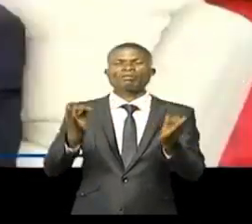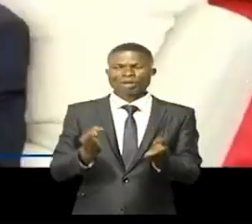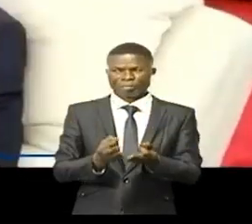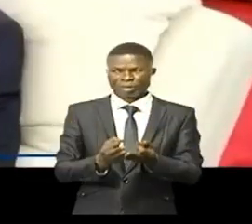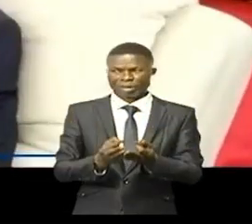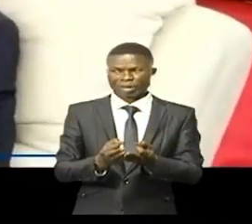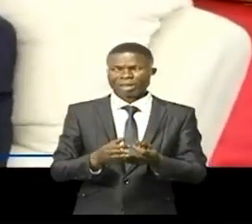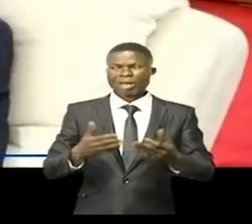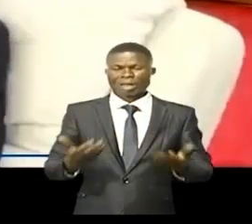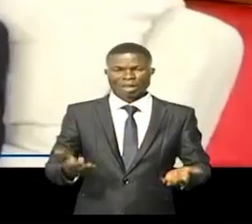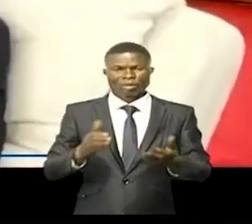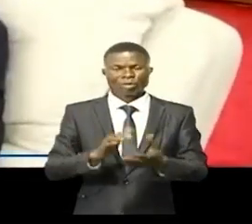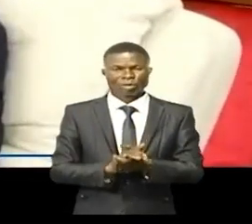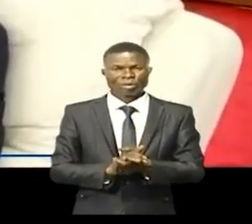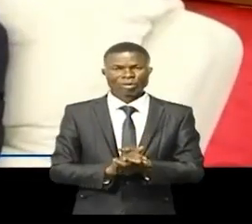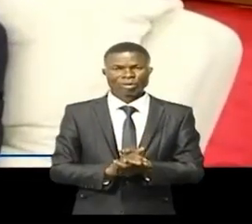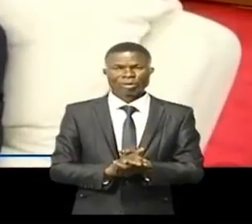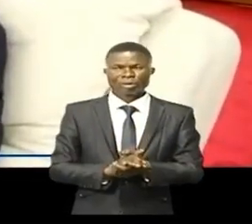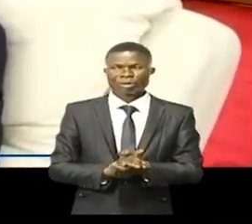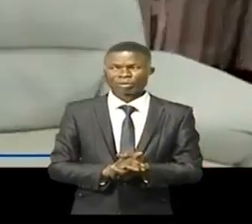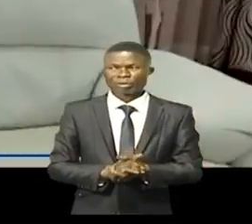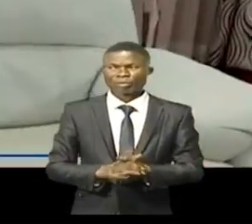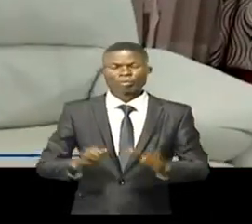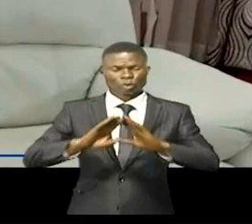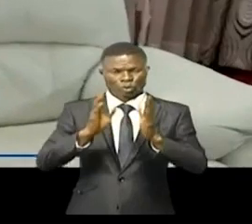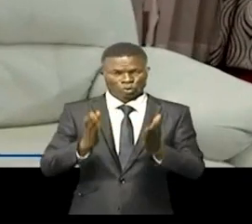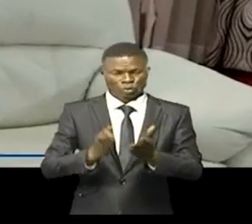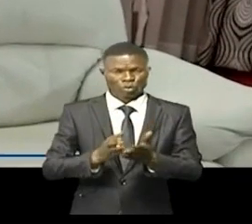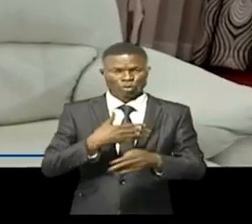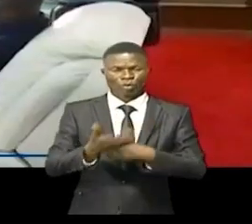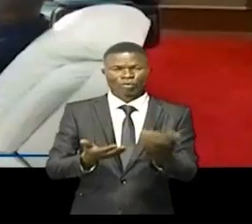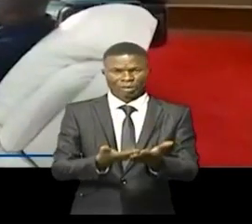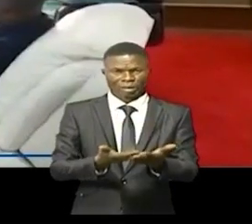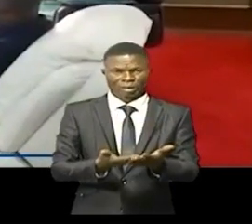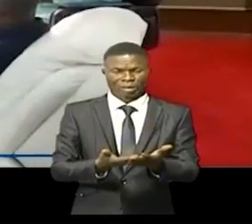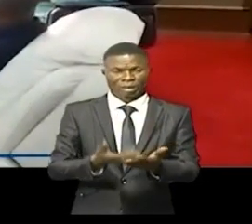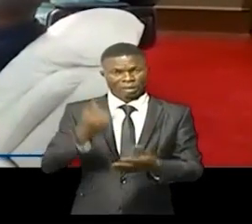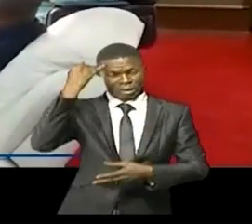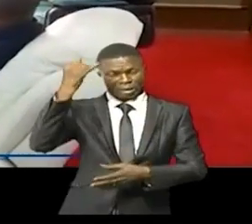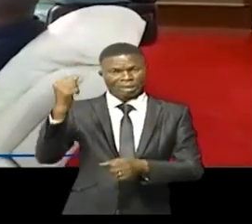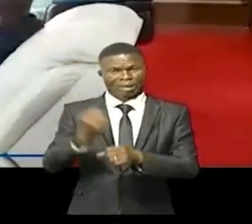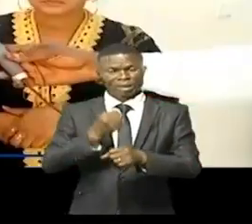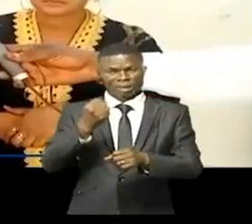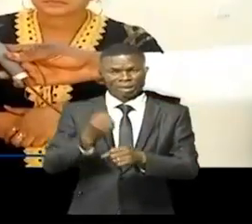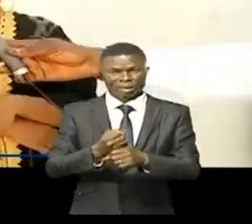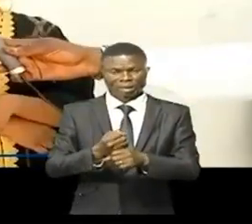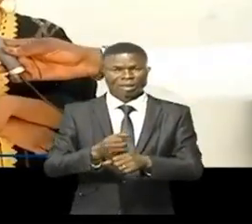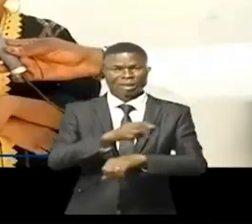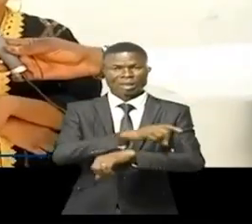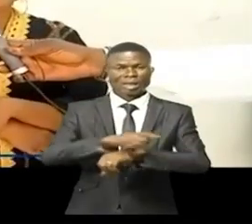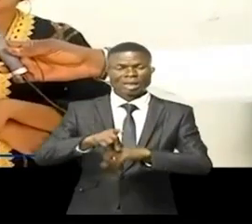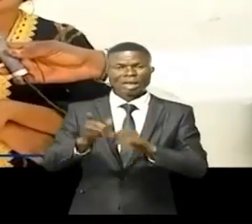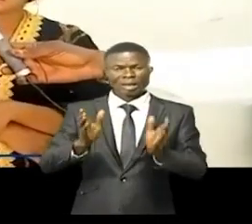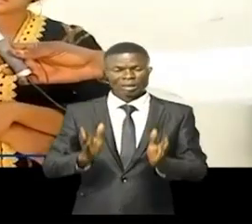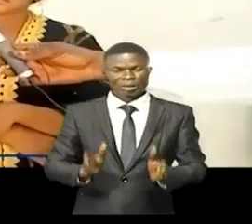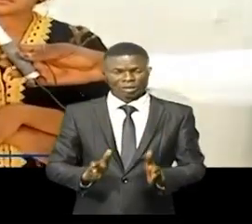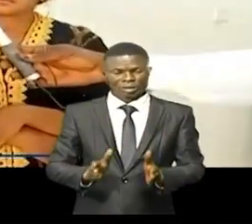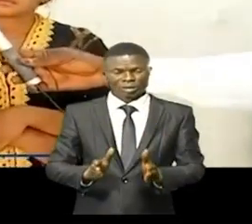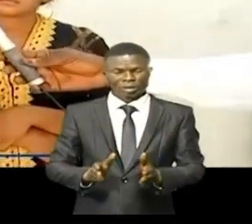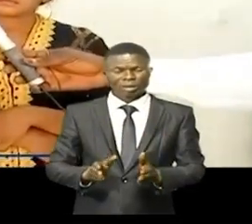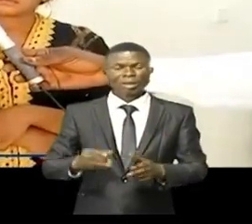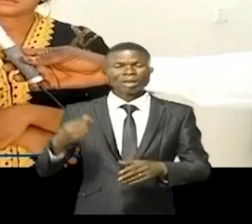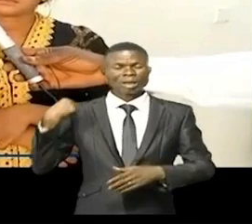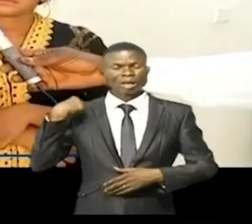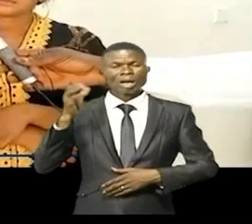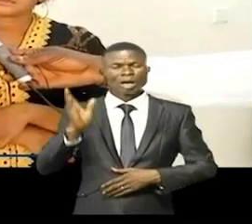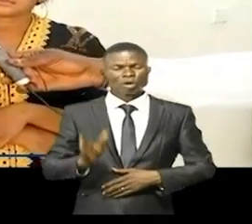le dossier à bras-le-corps. Plus de ce que nous avons évoqué sur les volets travail et administration, il y a le dossier, comme nous l'avons promis